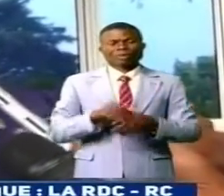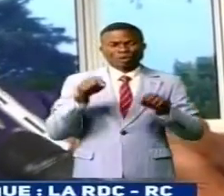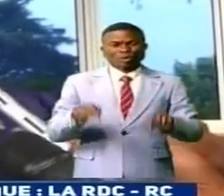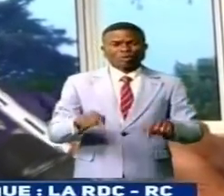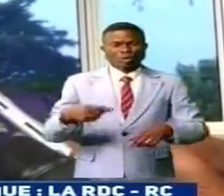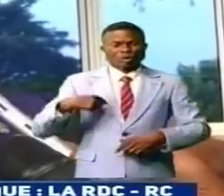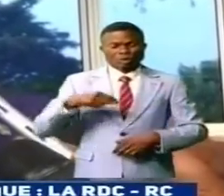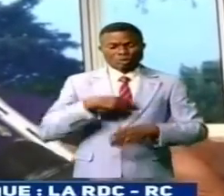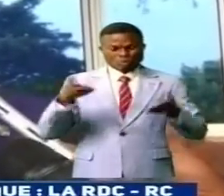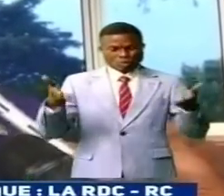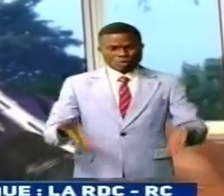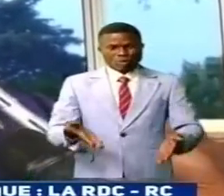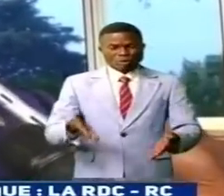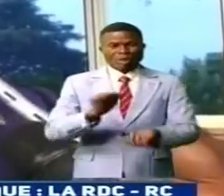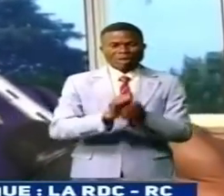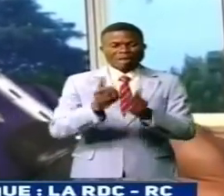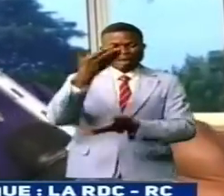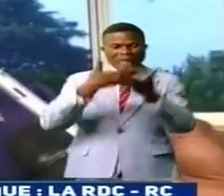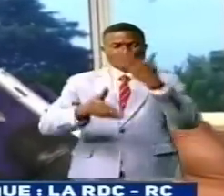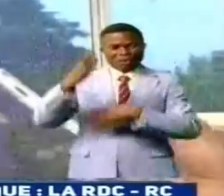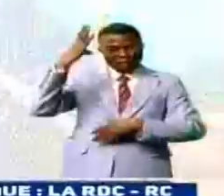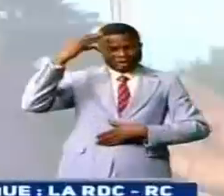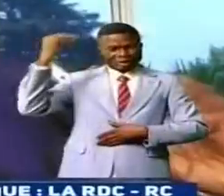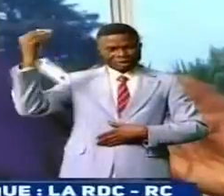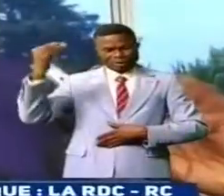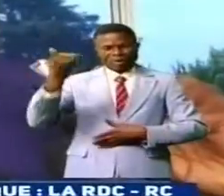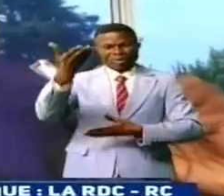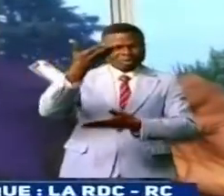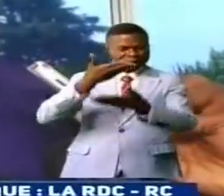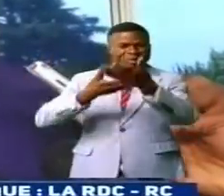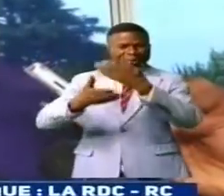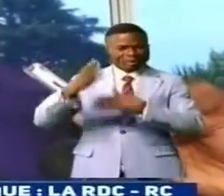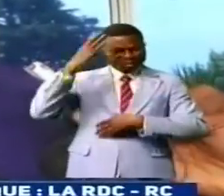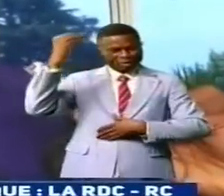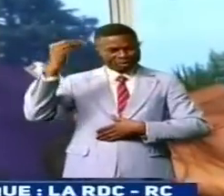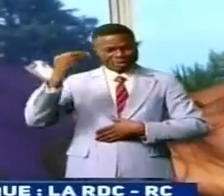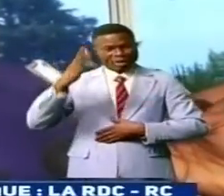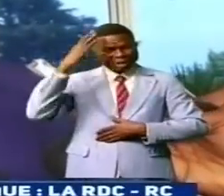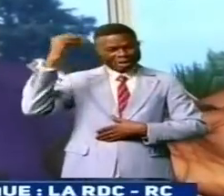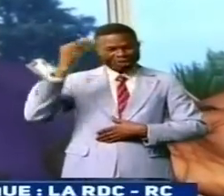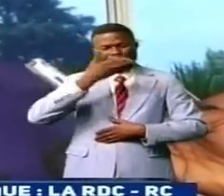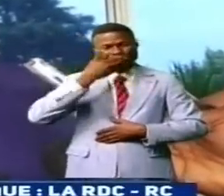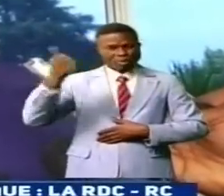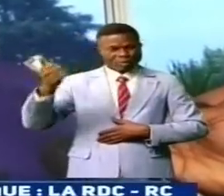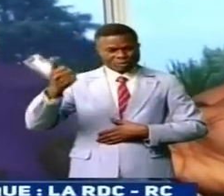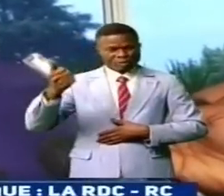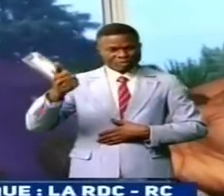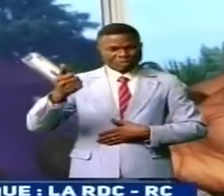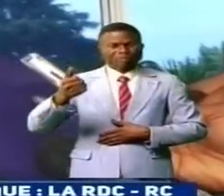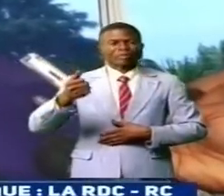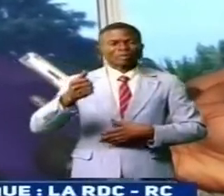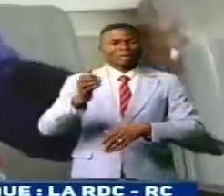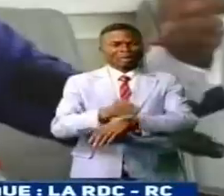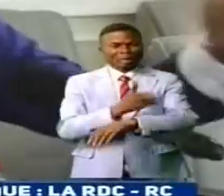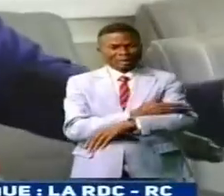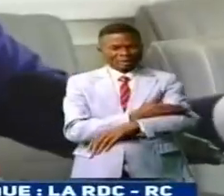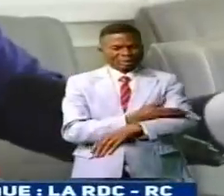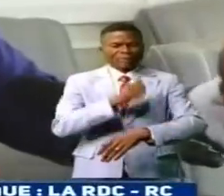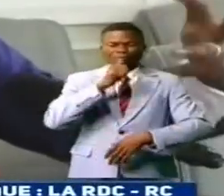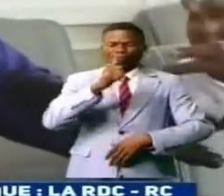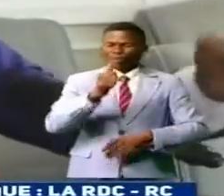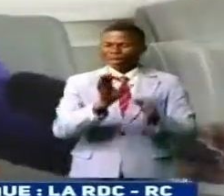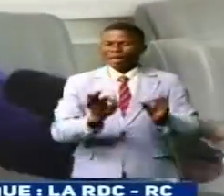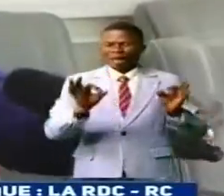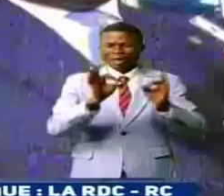nous sommes là dans le cadre d'échanges d'expérience. Donc la riche expérience brazzavilloise est extrêmement